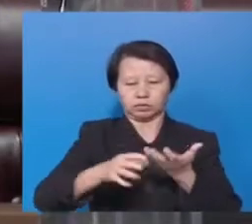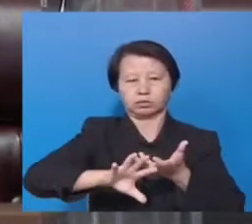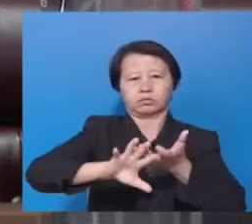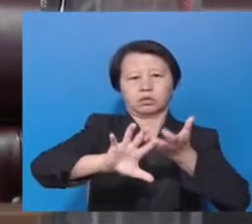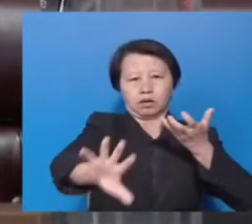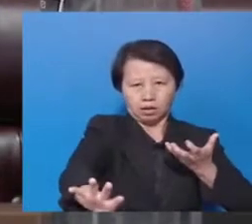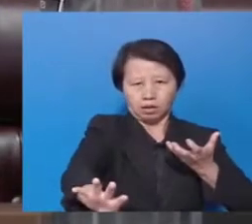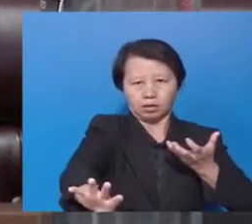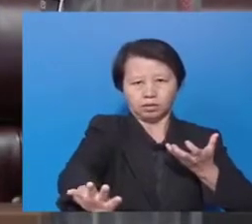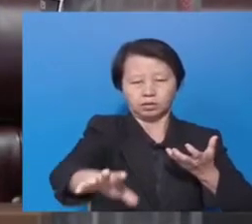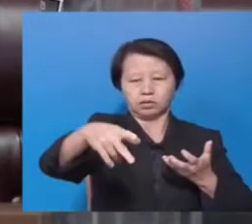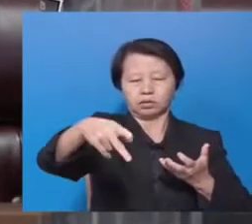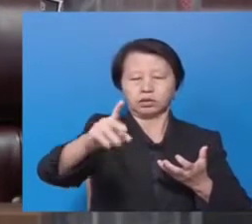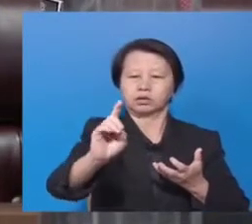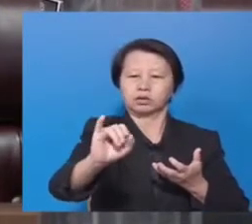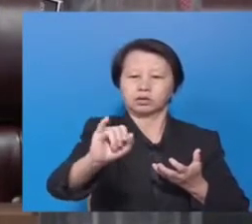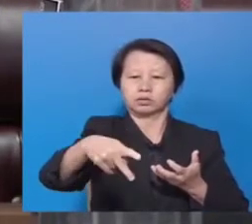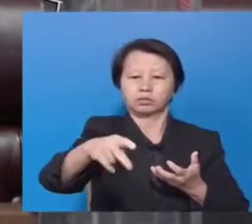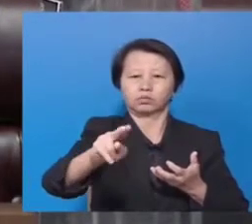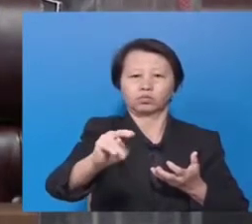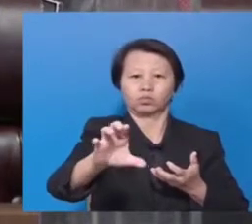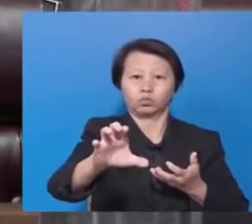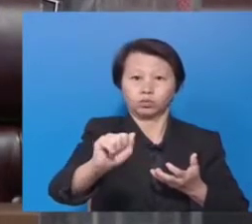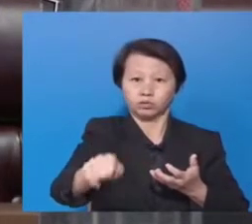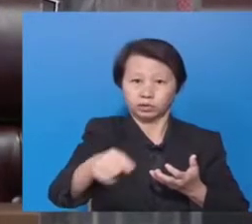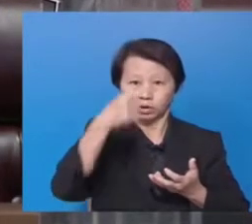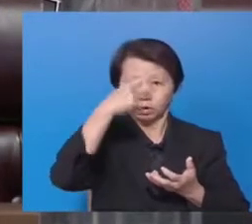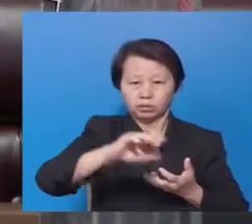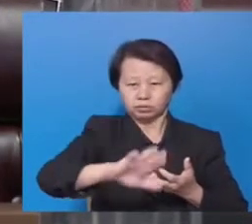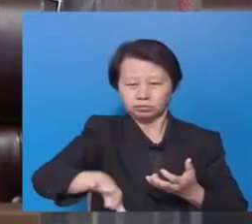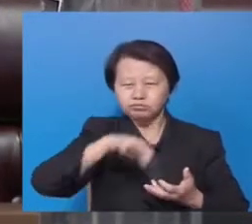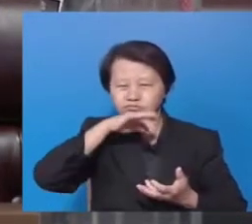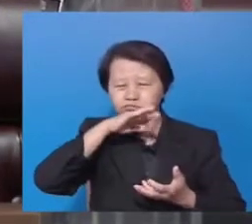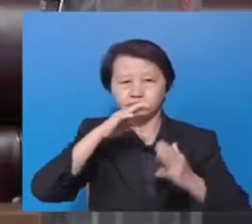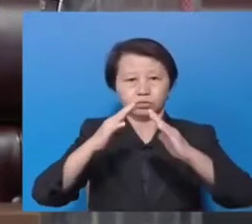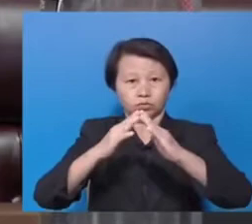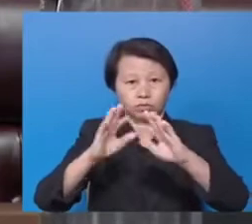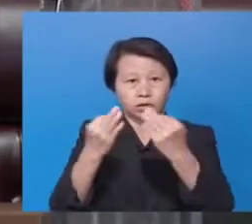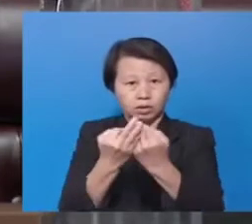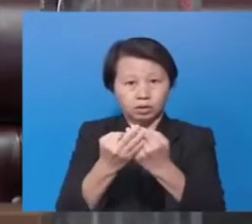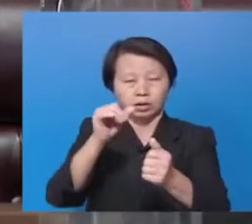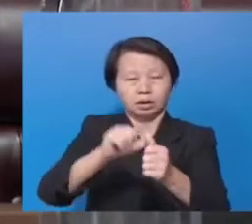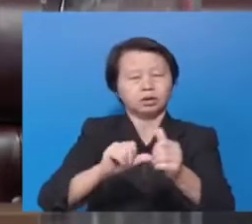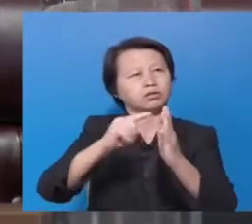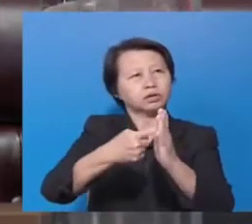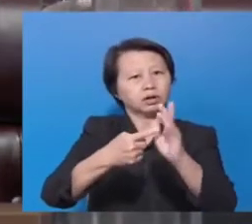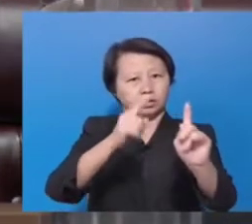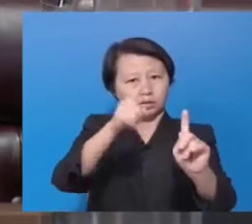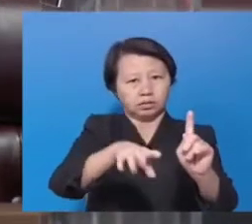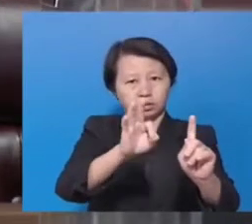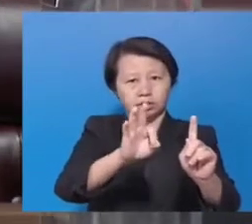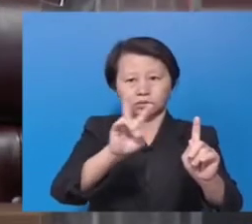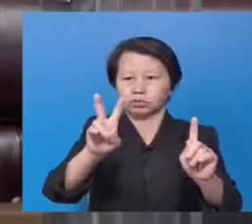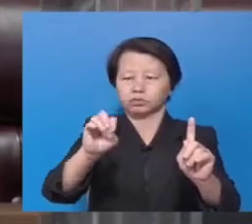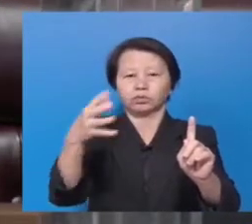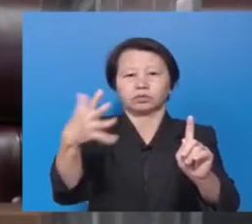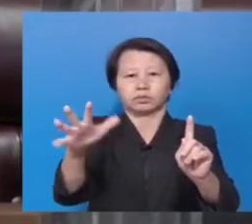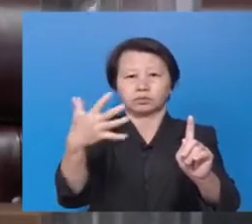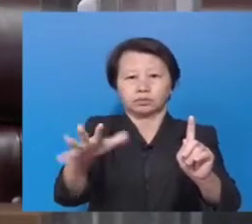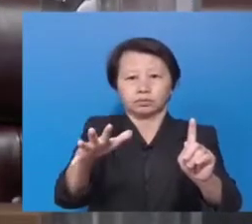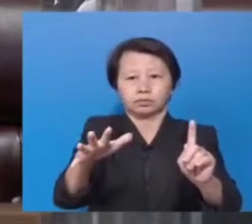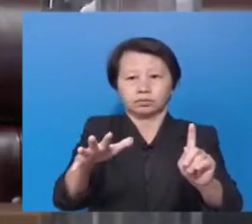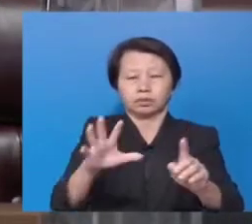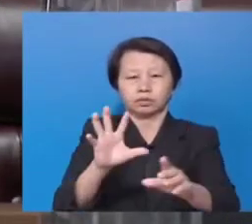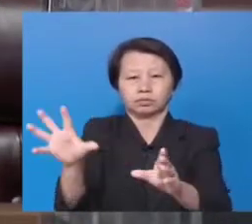cc dipencet SS bagi Sisi puzzle isi rumah setiap 1-9-2018